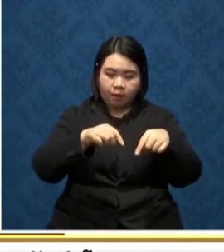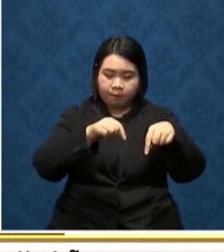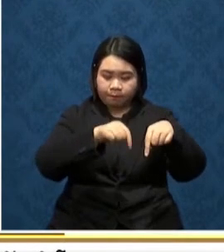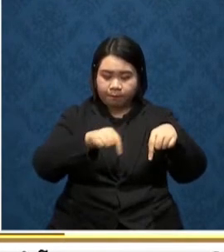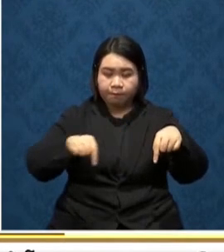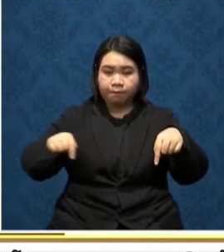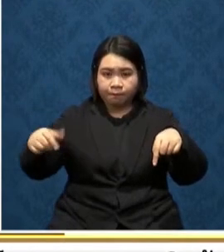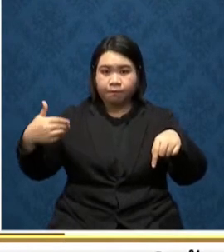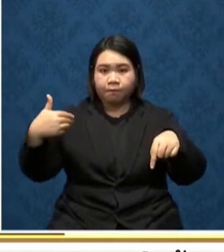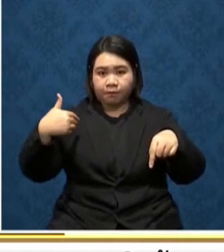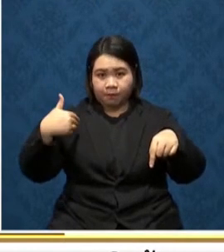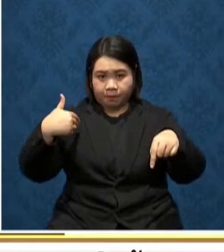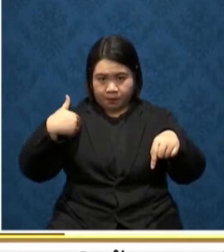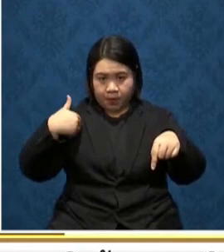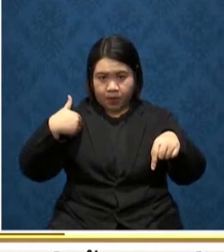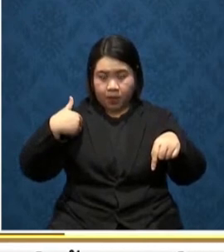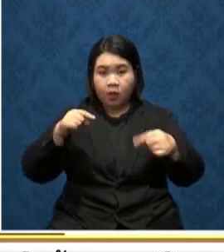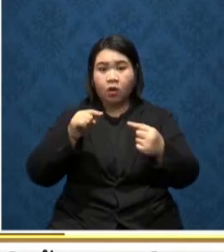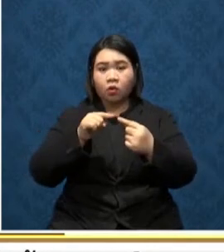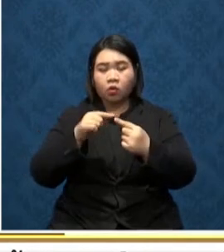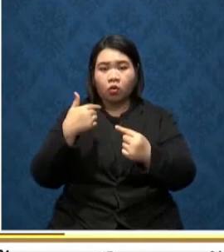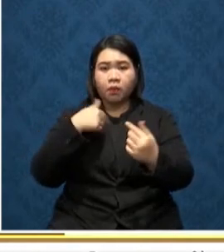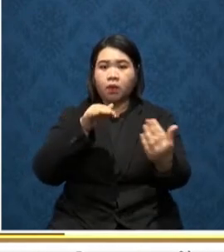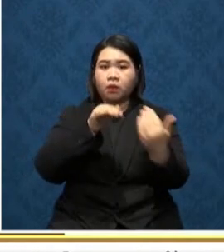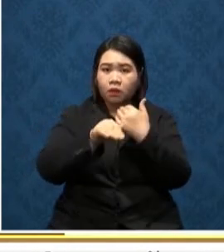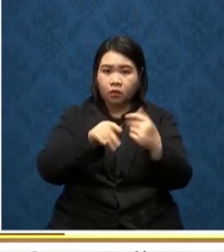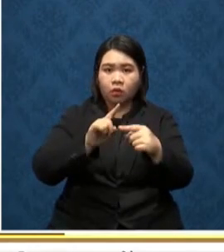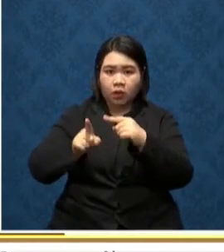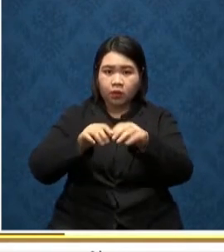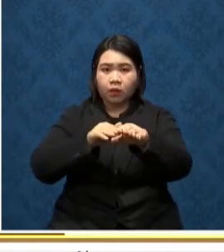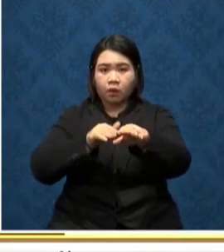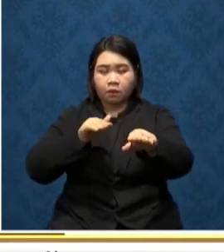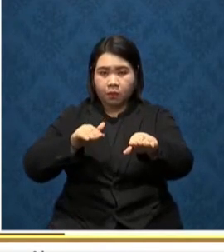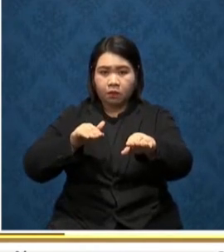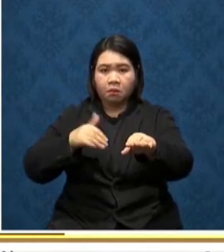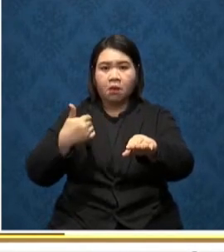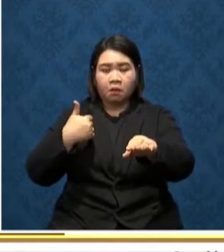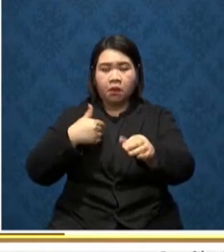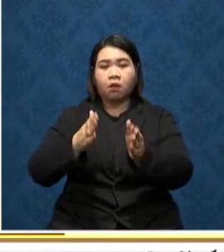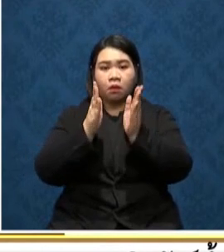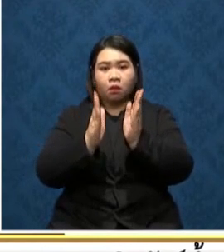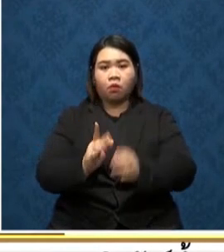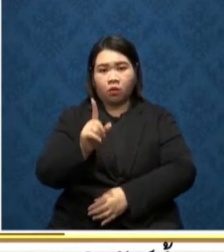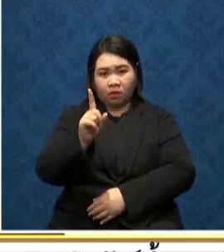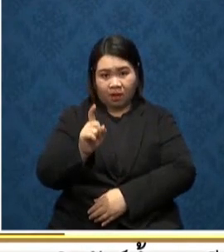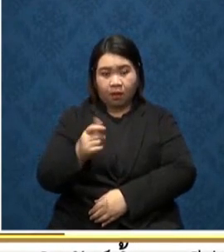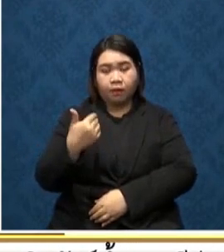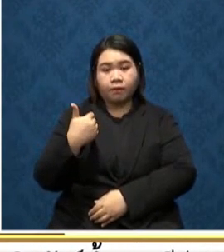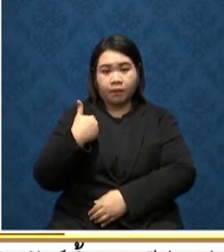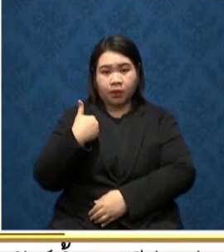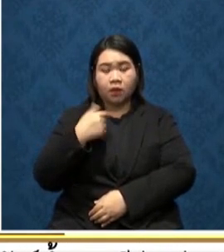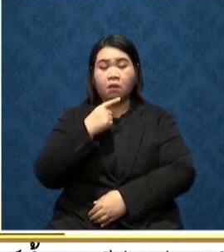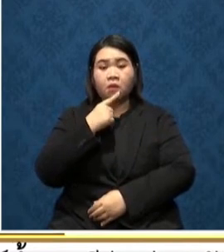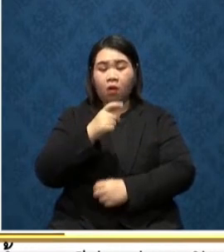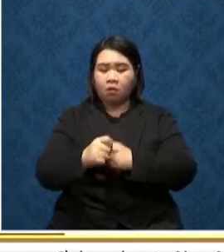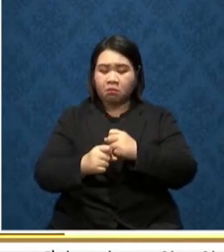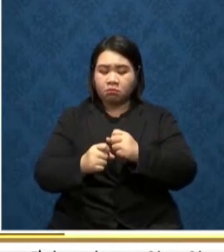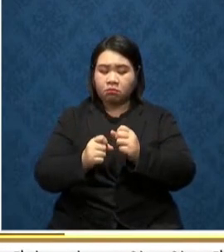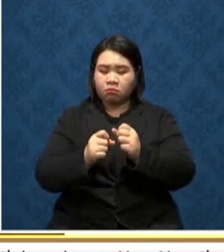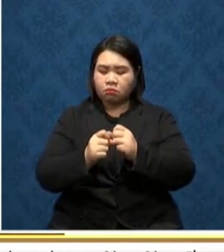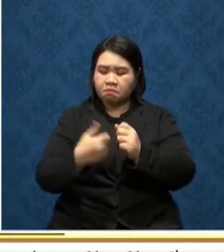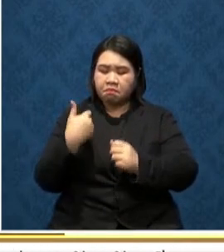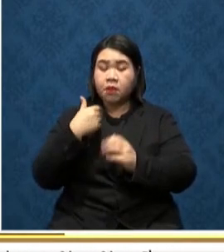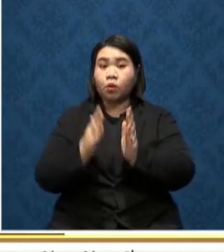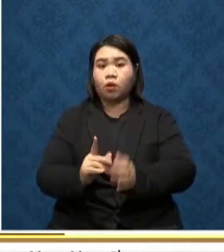ทักษินการจราจรหนาแน่ติดขัดมากเสียชีวิตกลางทางสองปีสองรายคร